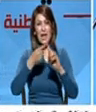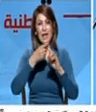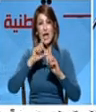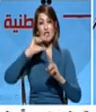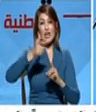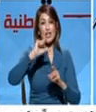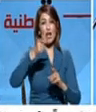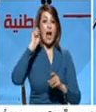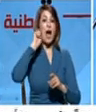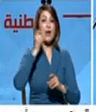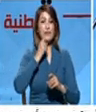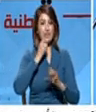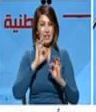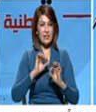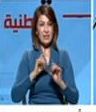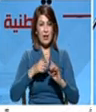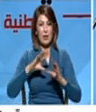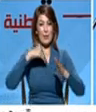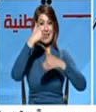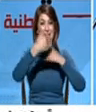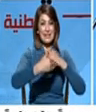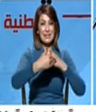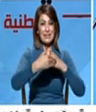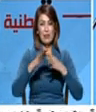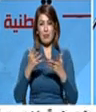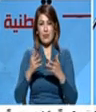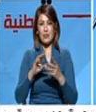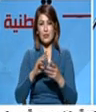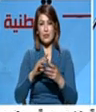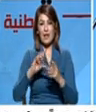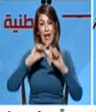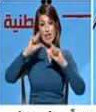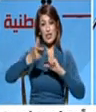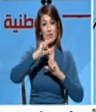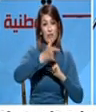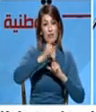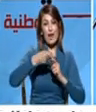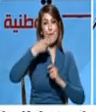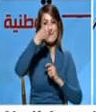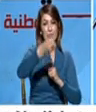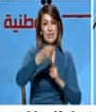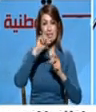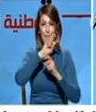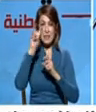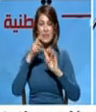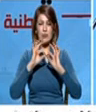ابريل فتراته وقف الحق يقول ما ما بين شهر ابريل مصرف مائتين دينار المؤسسه المتوقفه هذه